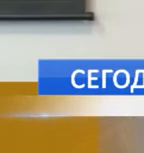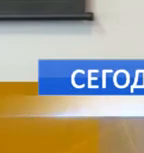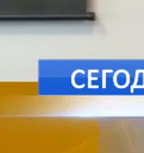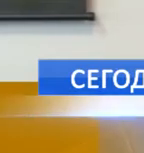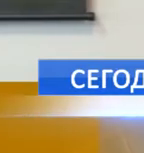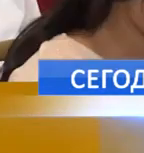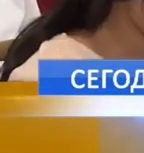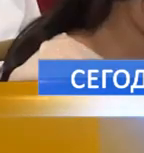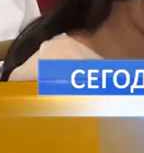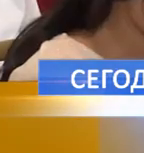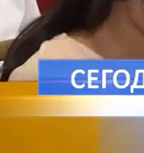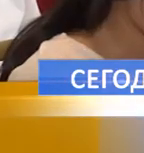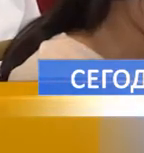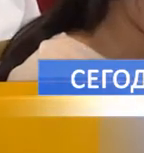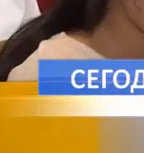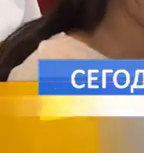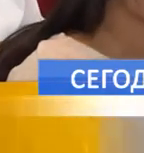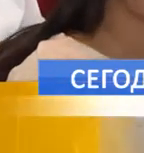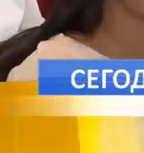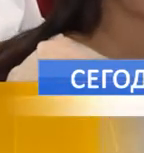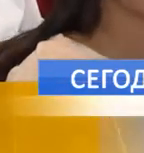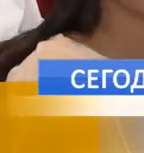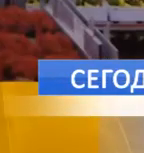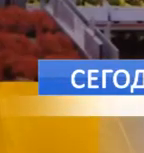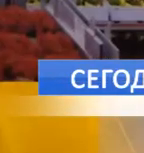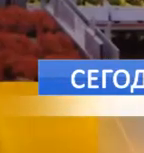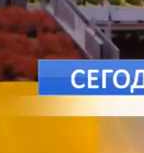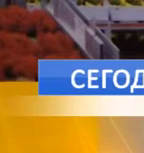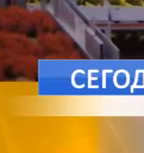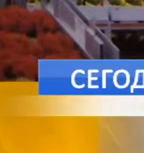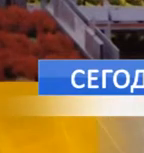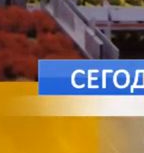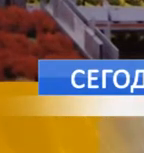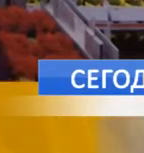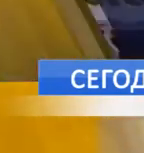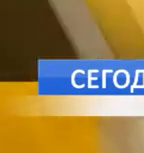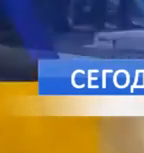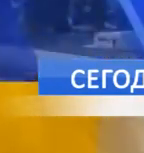Нидерландов прибыли в Алматинскую область. Европейцы хотят вложить деньги в тепличное хозяйство.